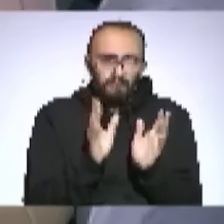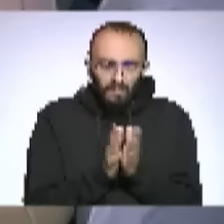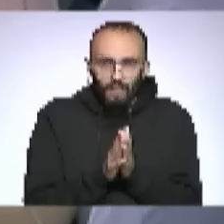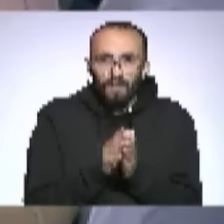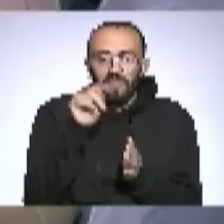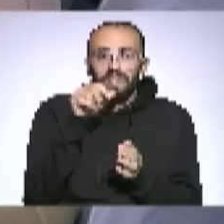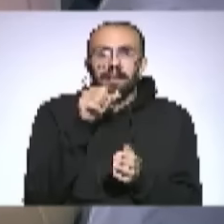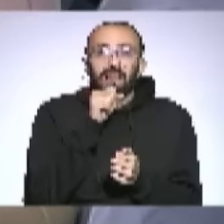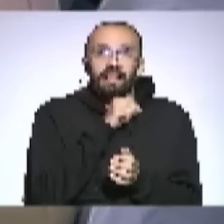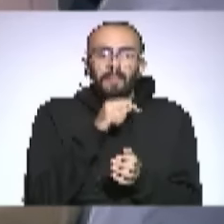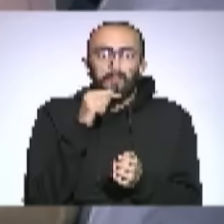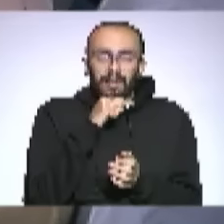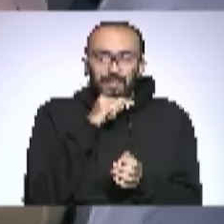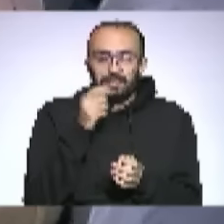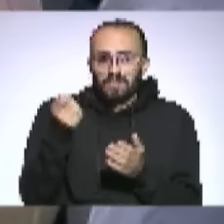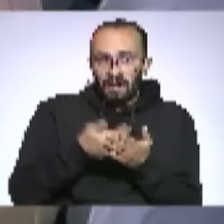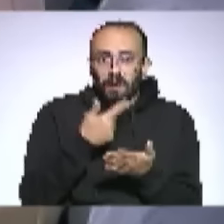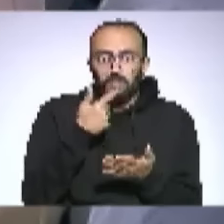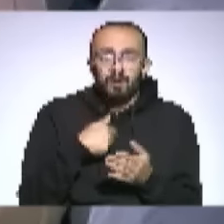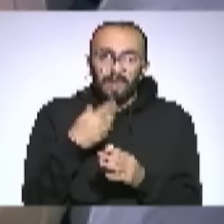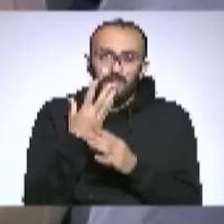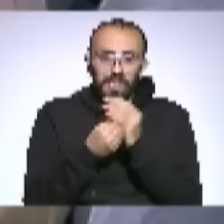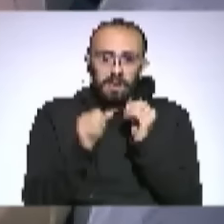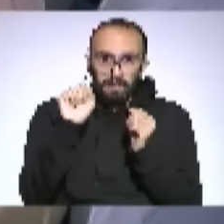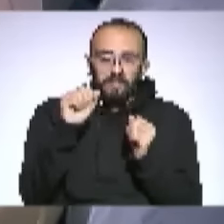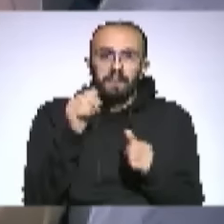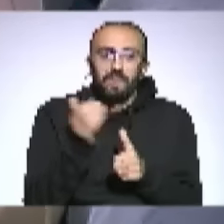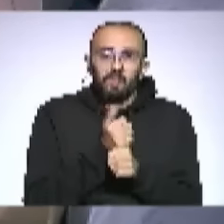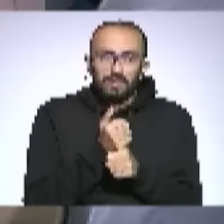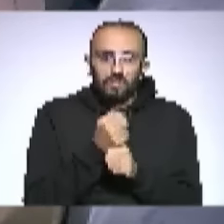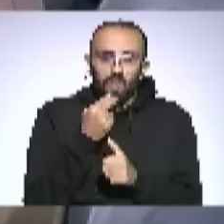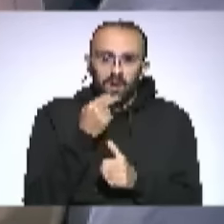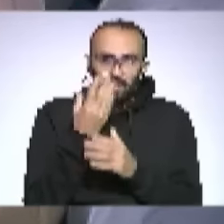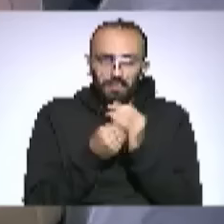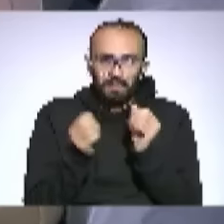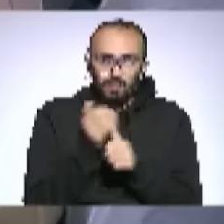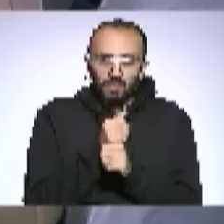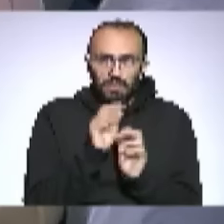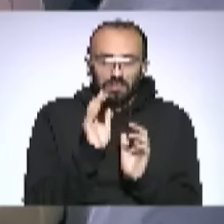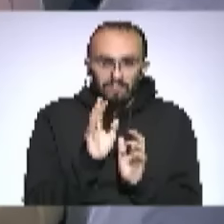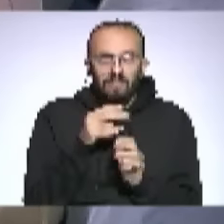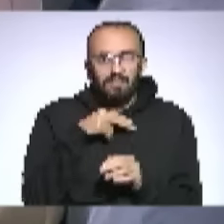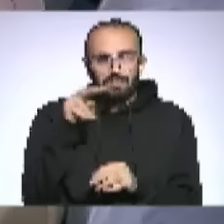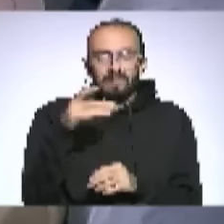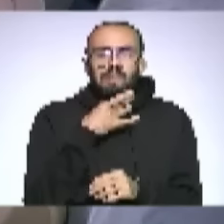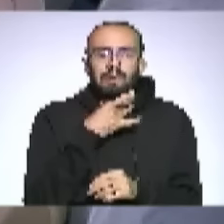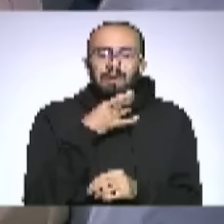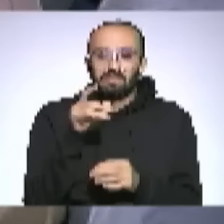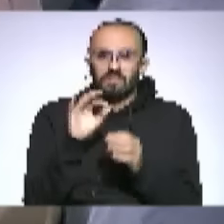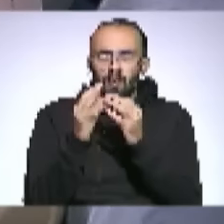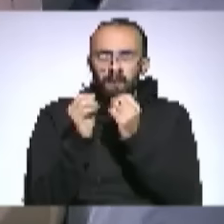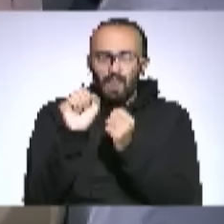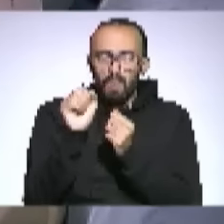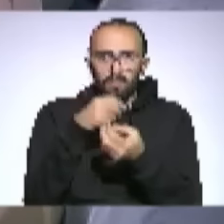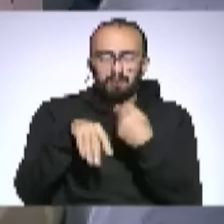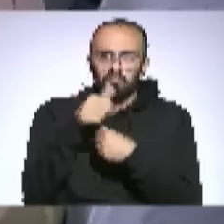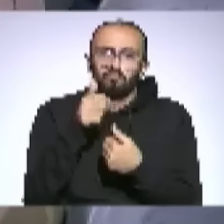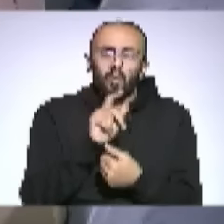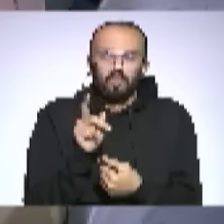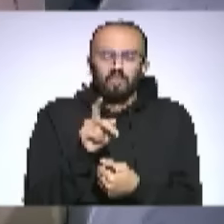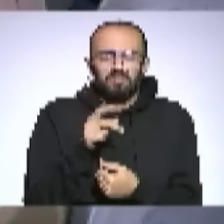جده بعتت لي رساله بتقول لي انا ابني متجوز والحقيقه انا متضايقه من تصرفاته اللي بيعملها مع عيلته فل الوهله الاولى كده